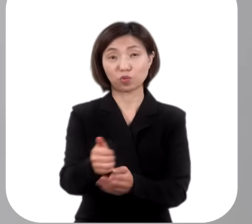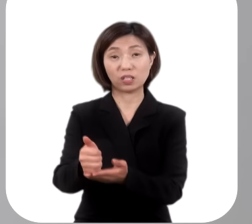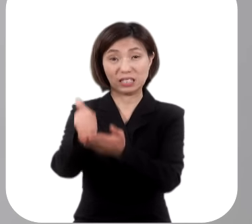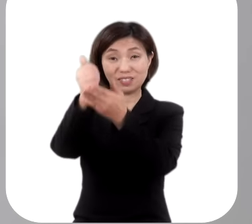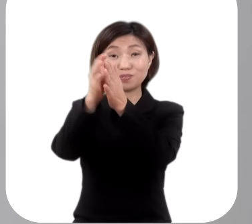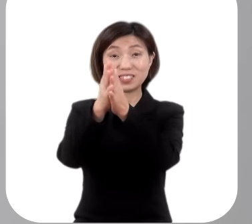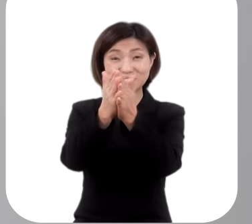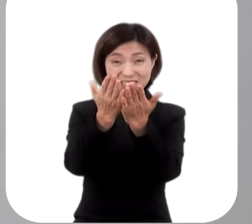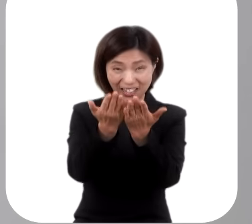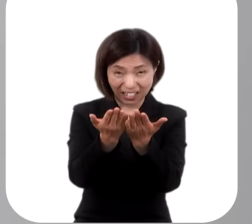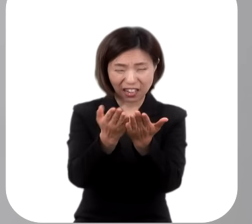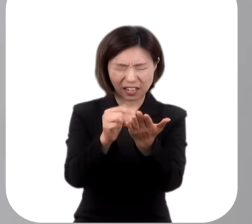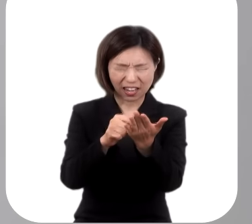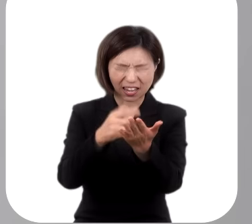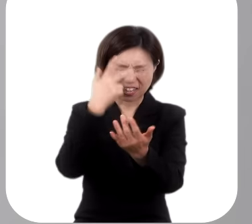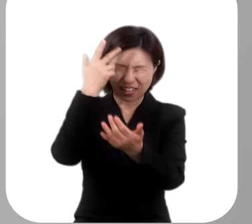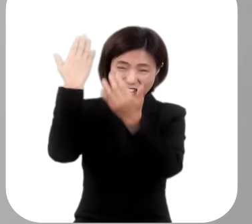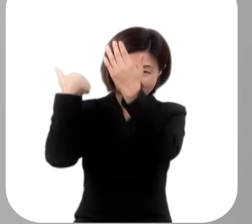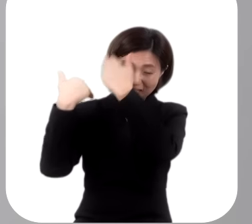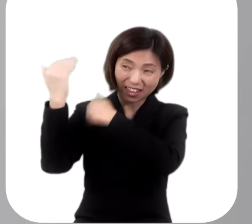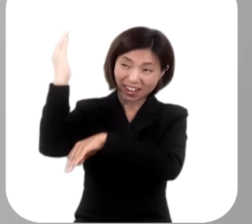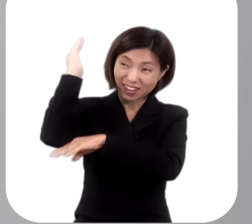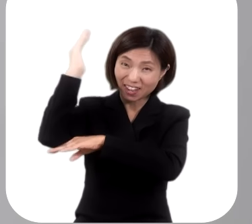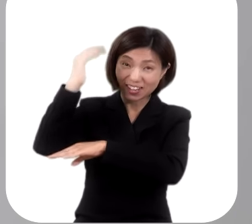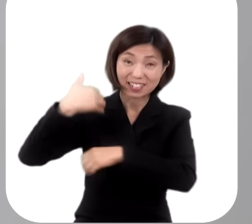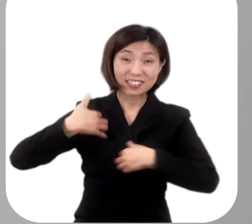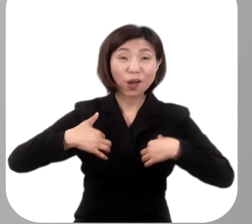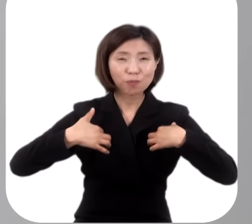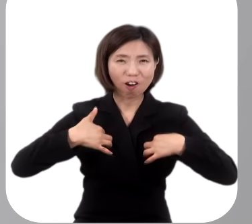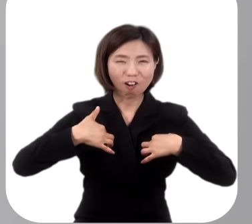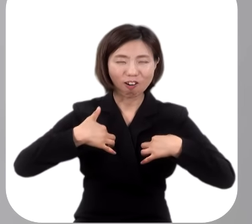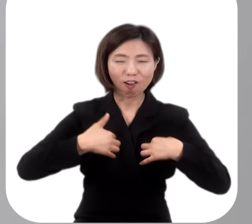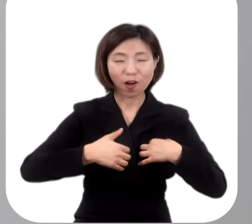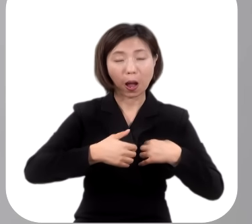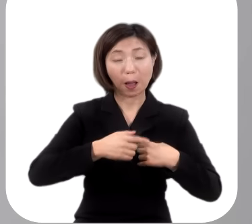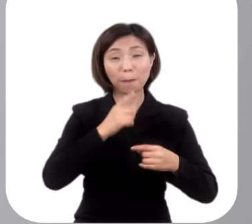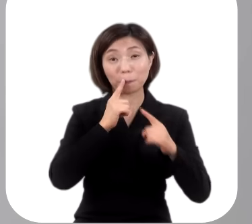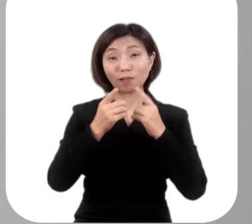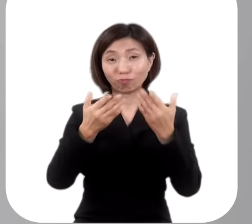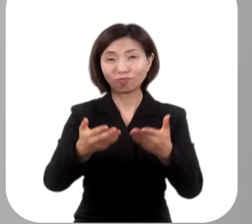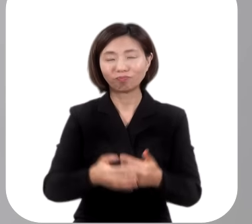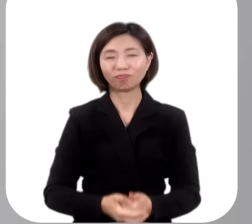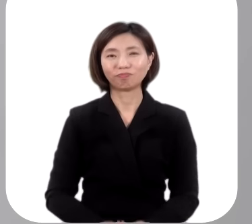불교 경전에 이런 옛날 얘기 있어요. 재밌는 얘기 하나 해줄게요.